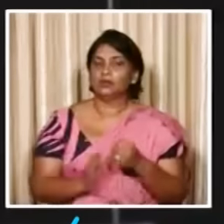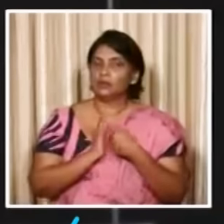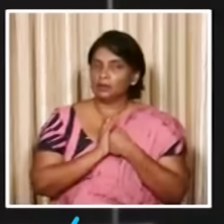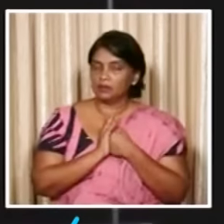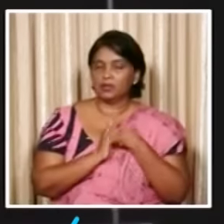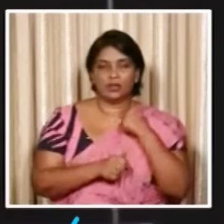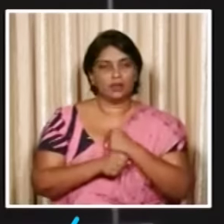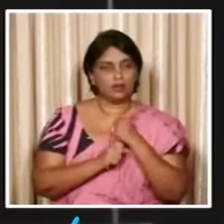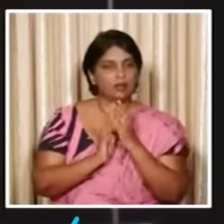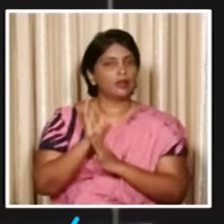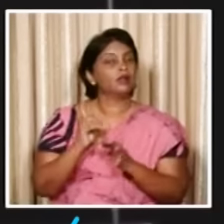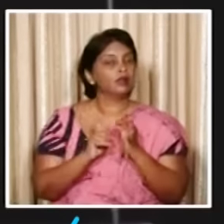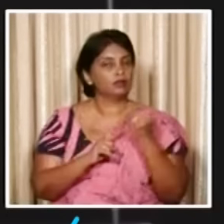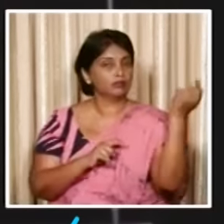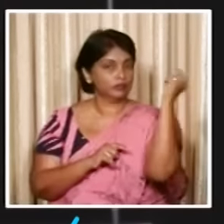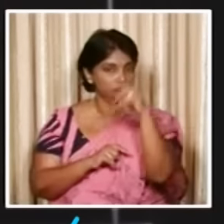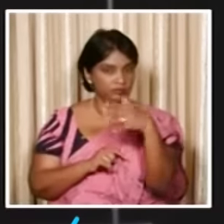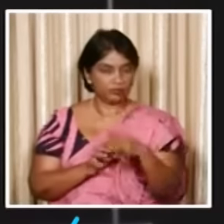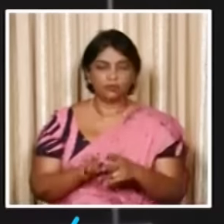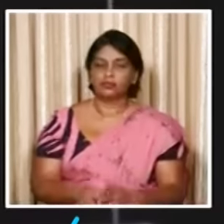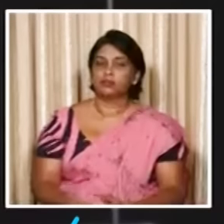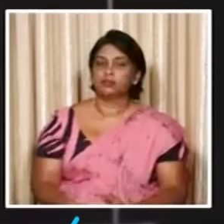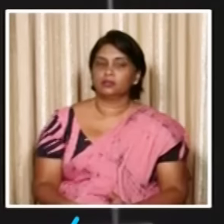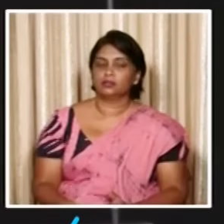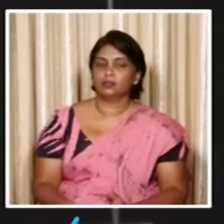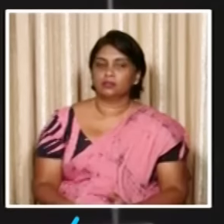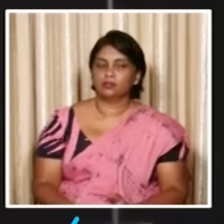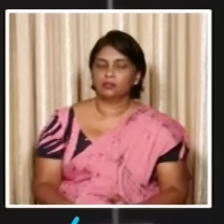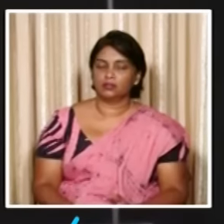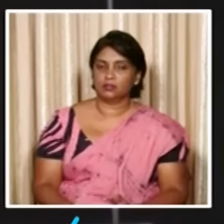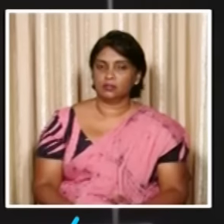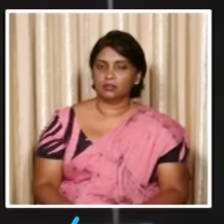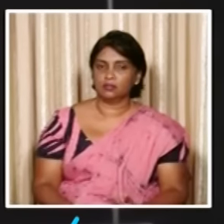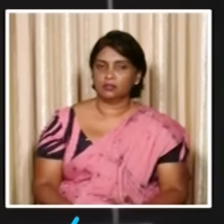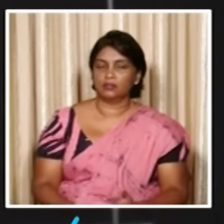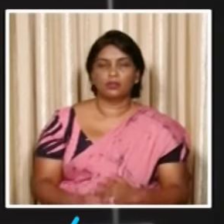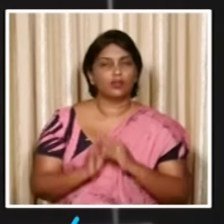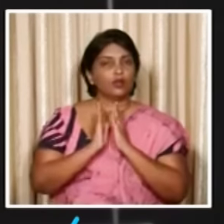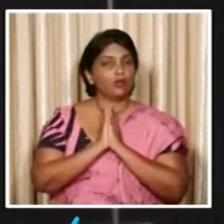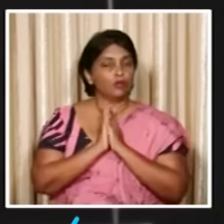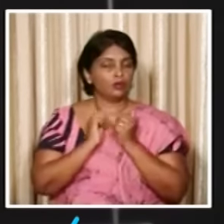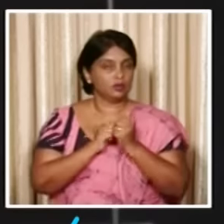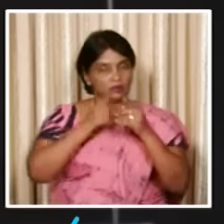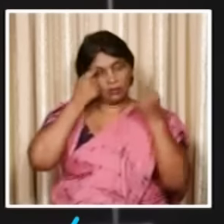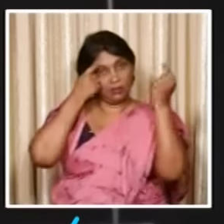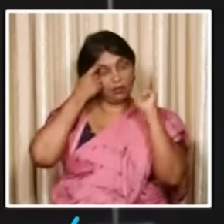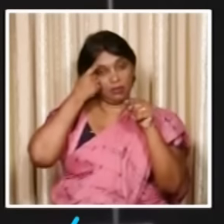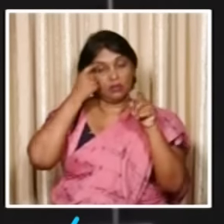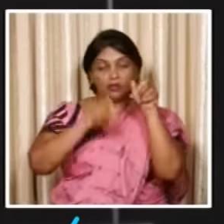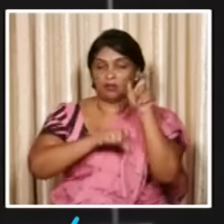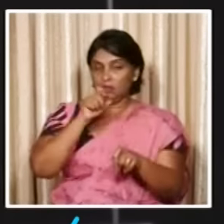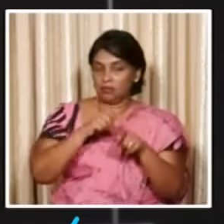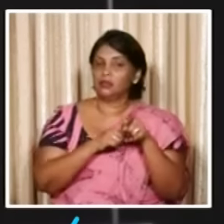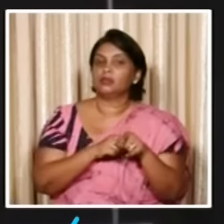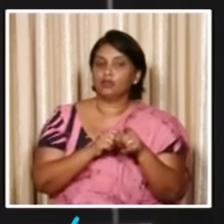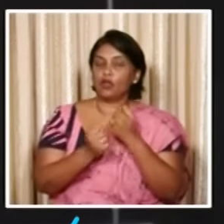போலீஸ் அராஜகம் என்பது நான் நினைக்கிறேன் ஒரு வணக்கத்துக்கு சென்றவர்களுக்கு அவர்களை தாக்குவதற்காக போலீசார் கொண்டு வந்த